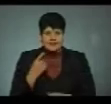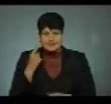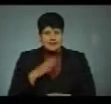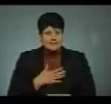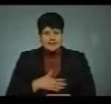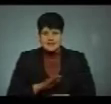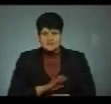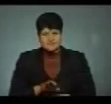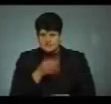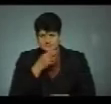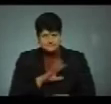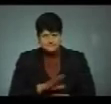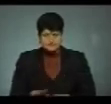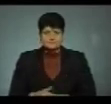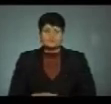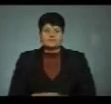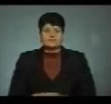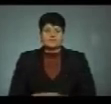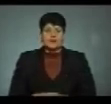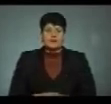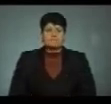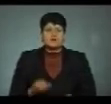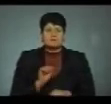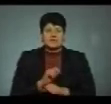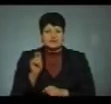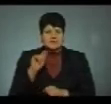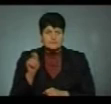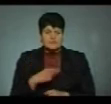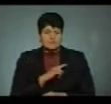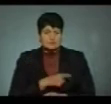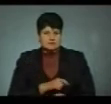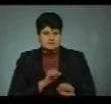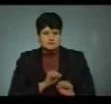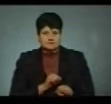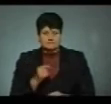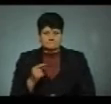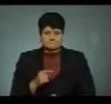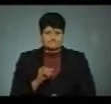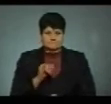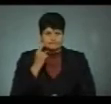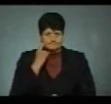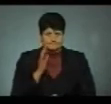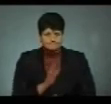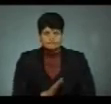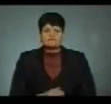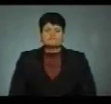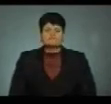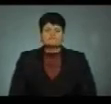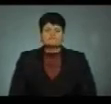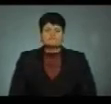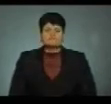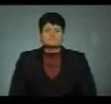незадовільно оцінили. Припинення війни та посилення обороноздатності незадовільно оцінили.